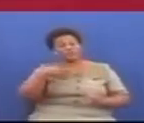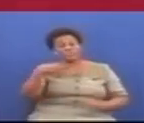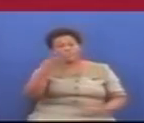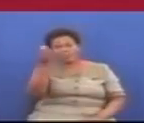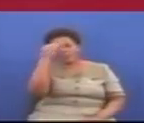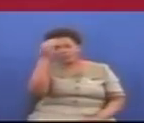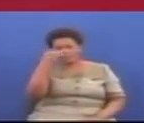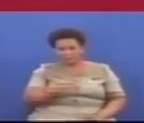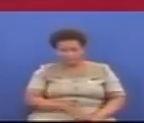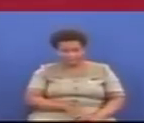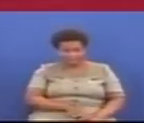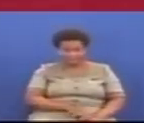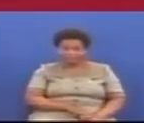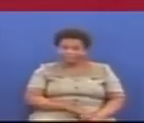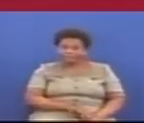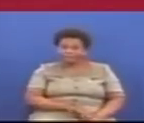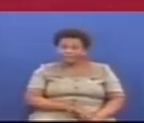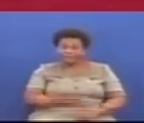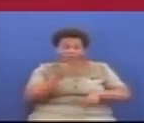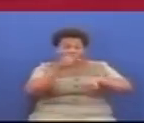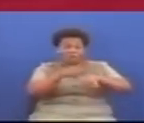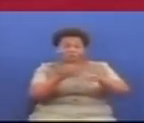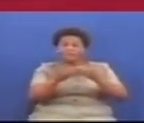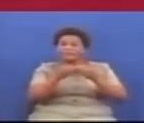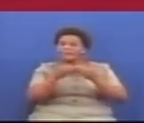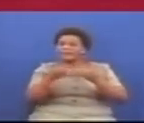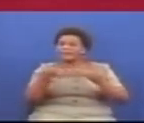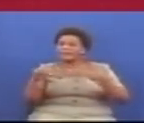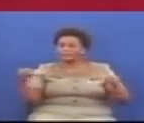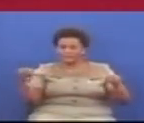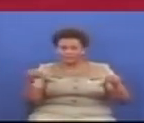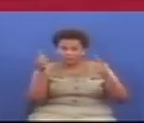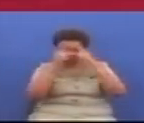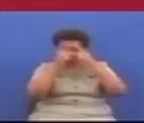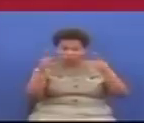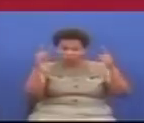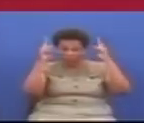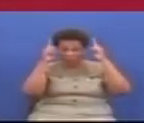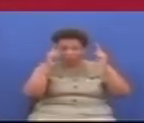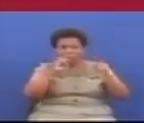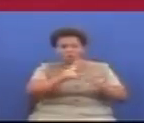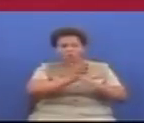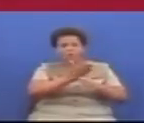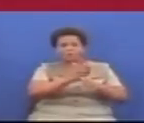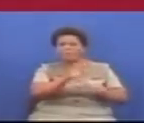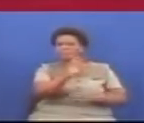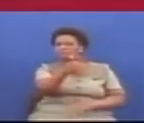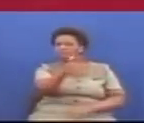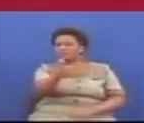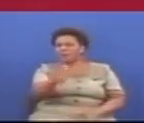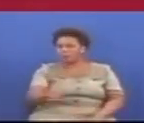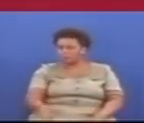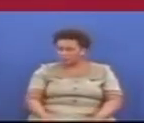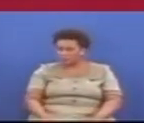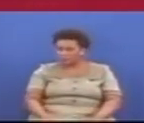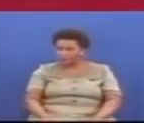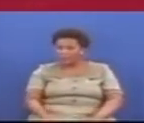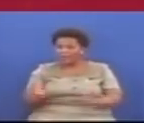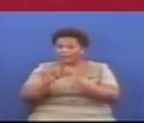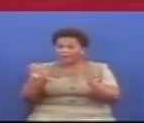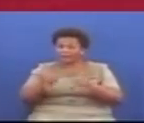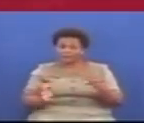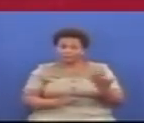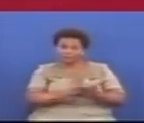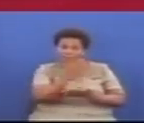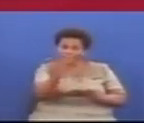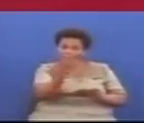55 nchini. Kwa kipindi kirefu, chuo hiki hakijafanyiwa ukarabati mkubwa. Hata hivyo, kupitia mapato yake ya